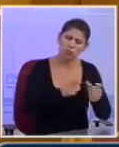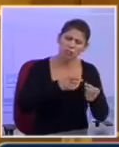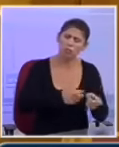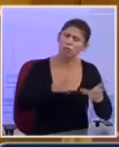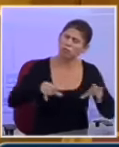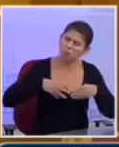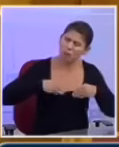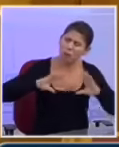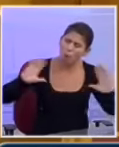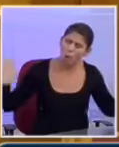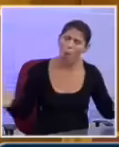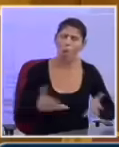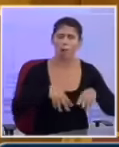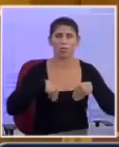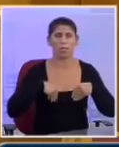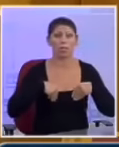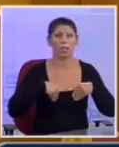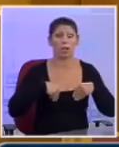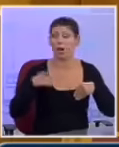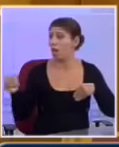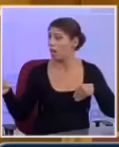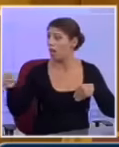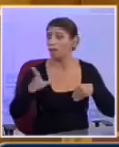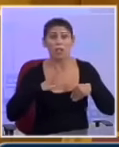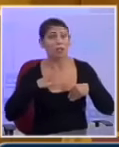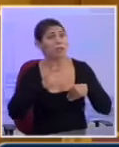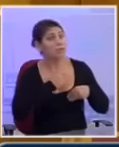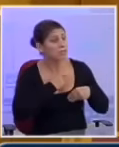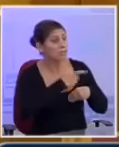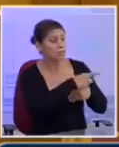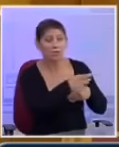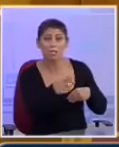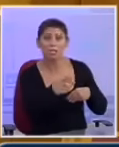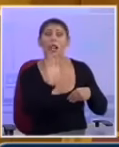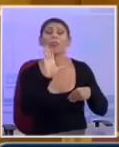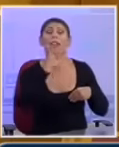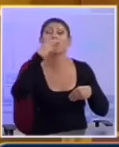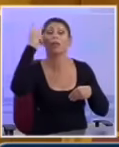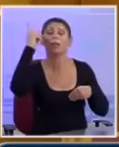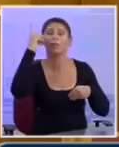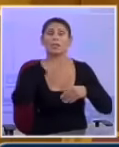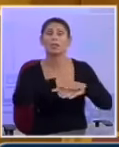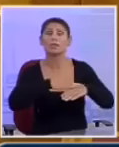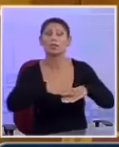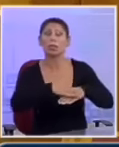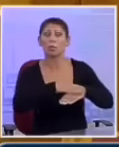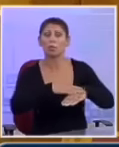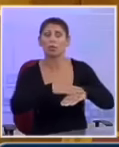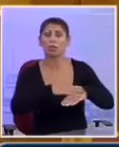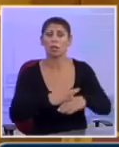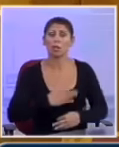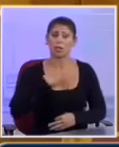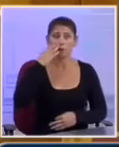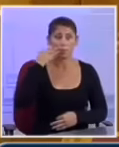όλα. Αλλά αυτοί που είχαν πιστέψει σε εσάς δεν δικαιούνται μια συγγνώμη. Ο κύριος Μημαράκης